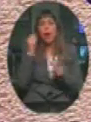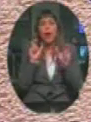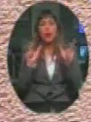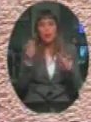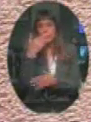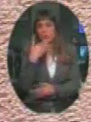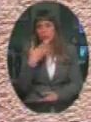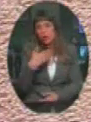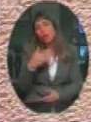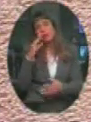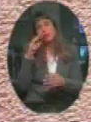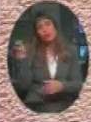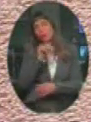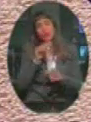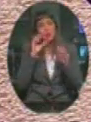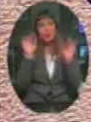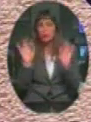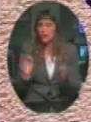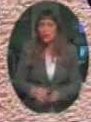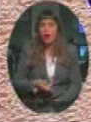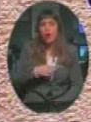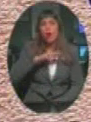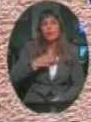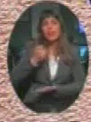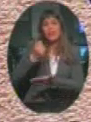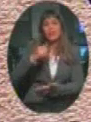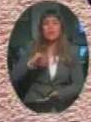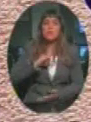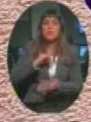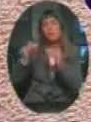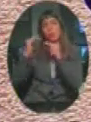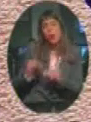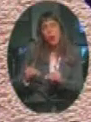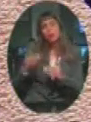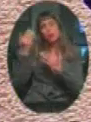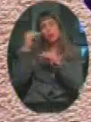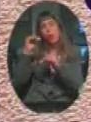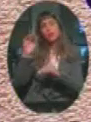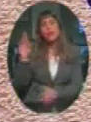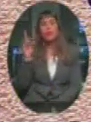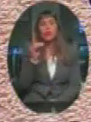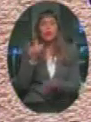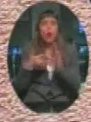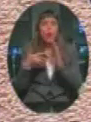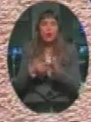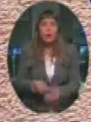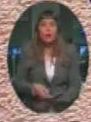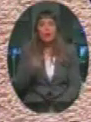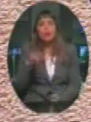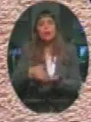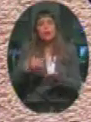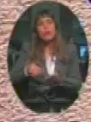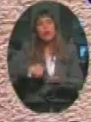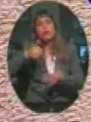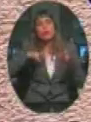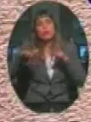לא עוסק בזה. אחריות חברתית ותקציבית מעניין הרבה פחות מאוד פוסט על רביב דרוקר. ככה הוא יכול להיות ראש ממשלה כבר 8 שנים